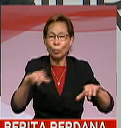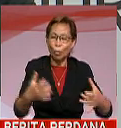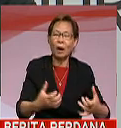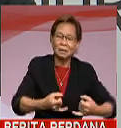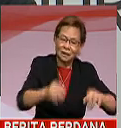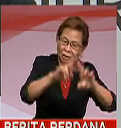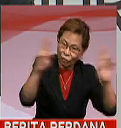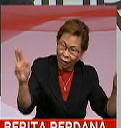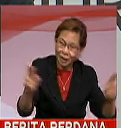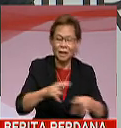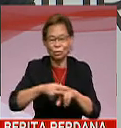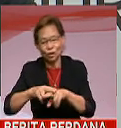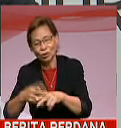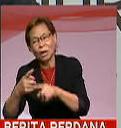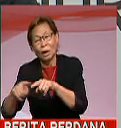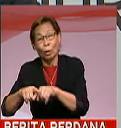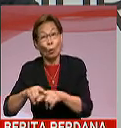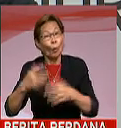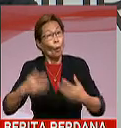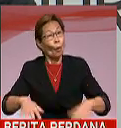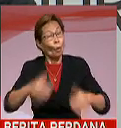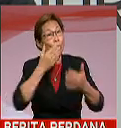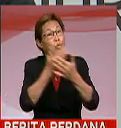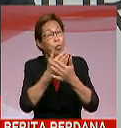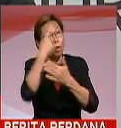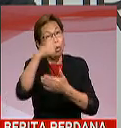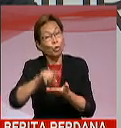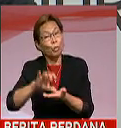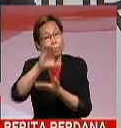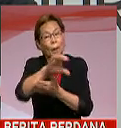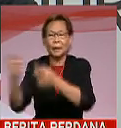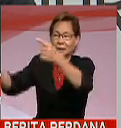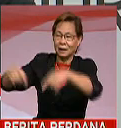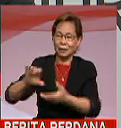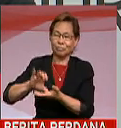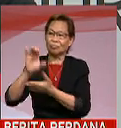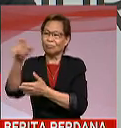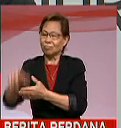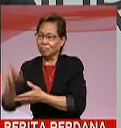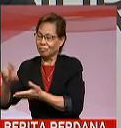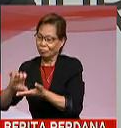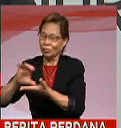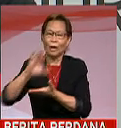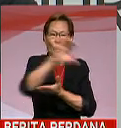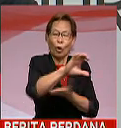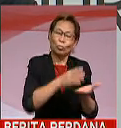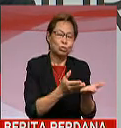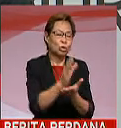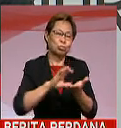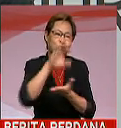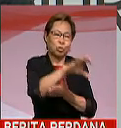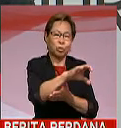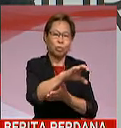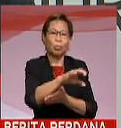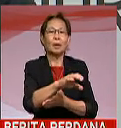infrastruktur yang berimpak tinggi yang membolehkan pelabur-pelabur datang melabur terus ke wilayah ekonomi